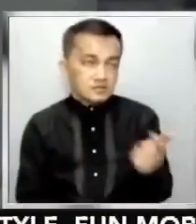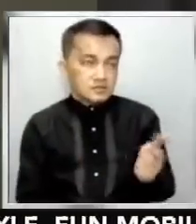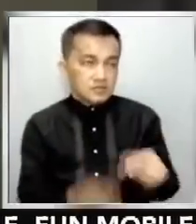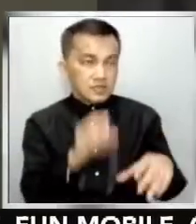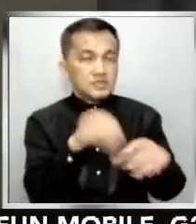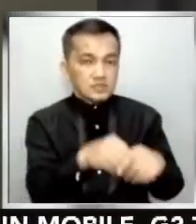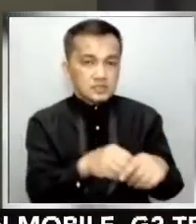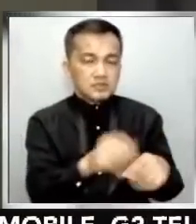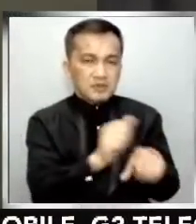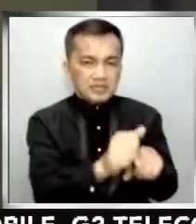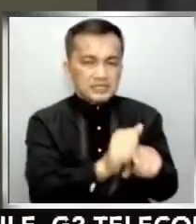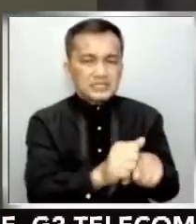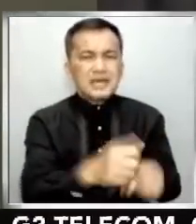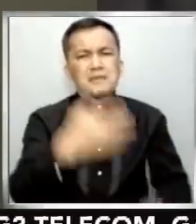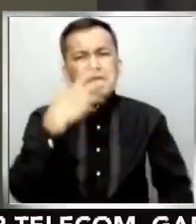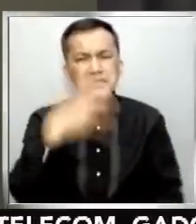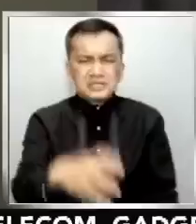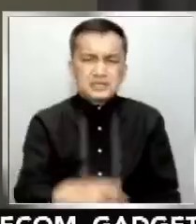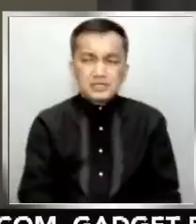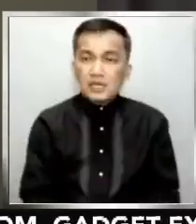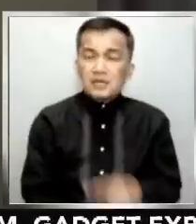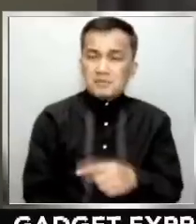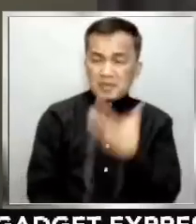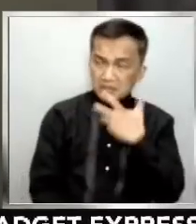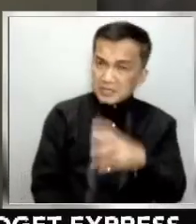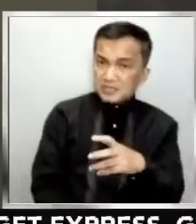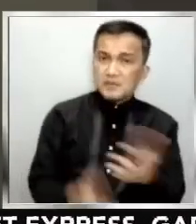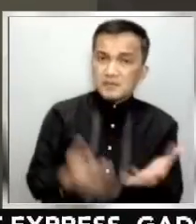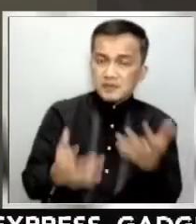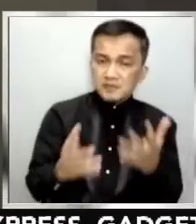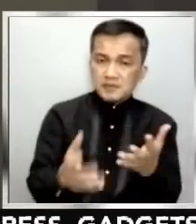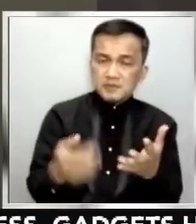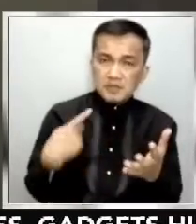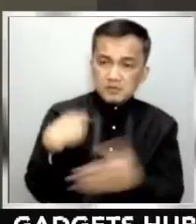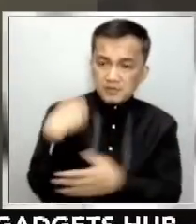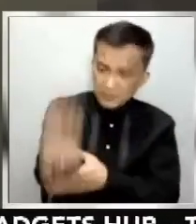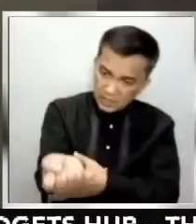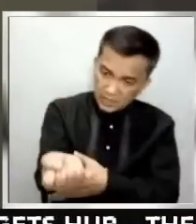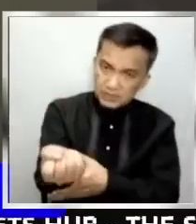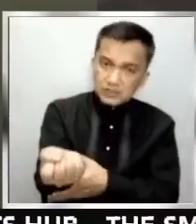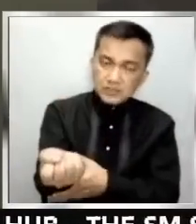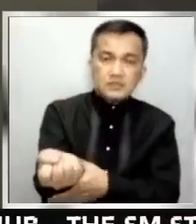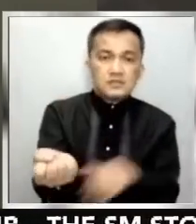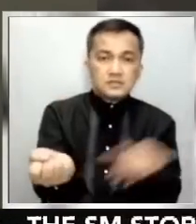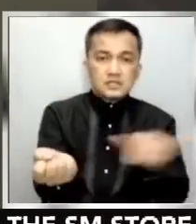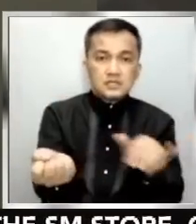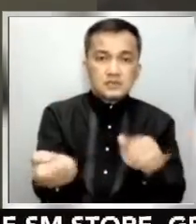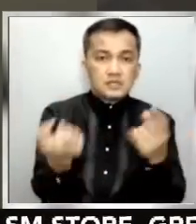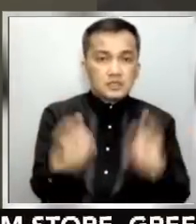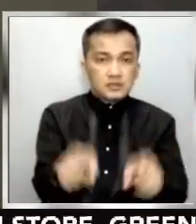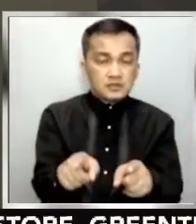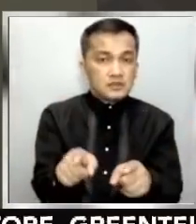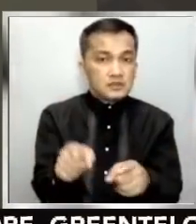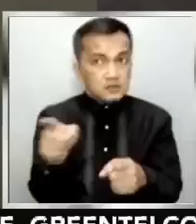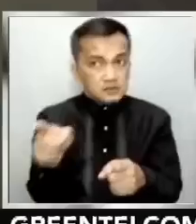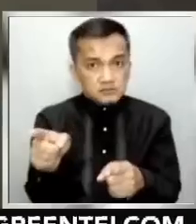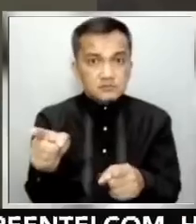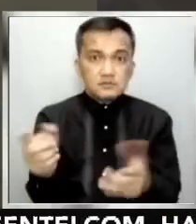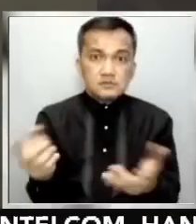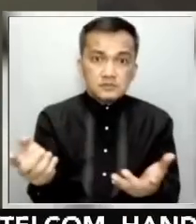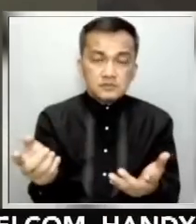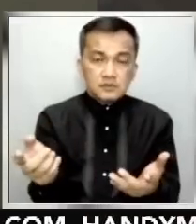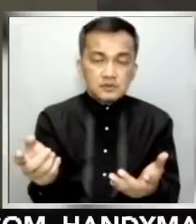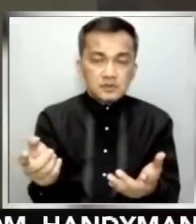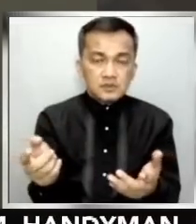mainit. Sobrang init, baka meron pong may matay dyan. Katulad po ng mga nangyayari nga po na ano, sa San Jose po yung